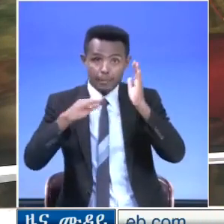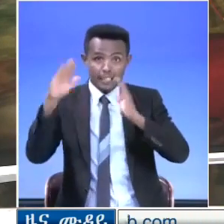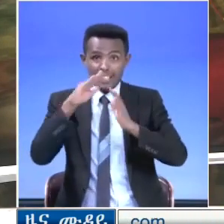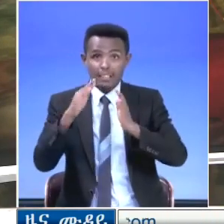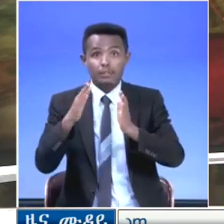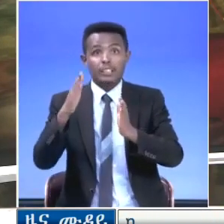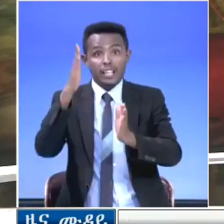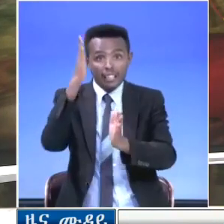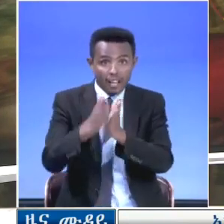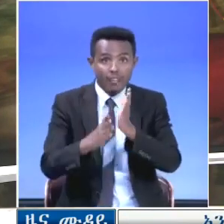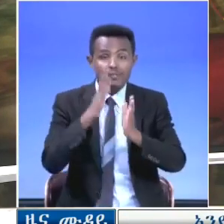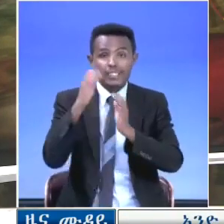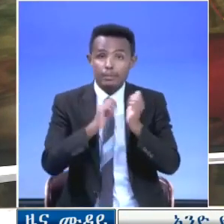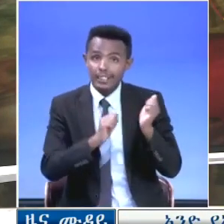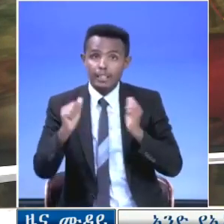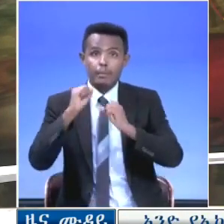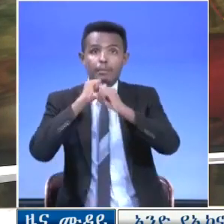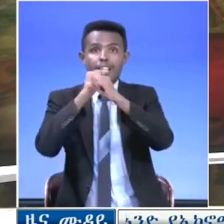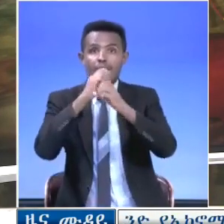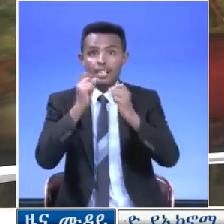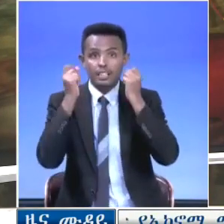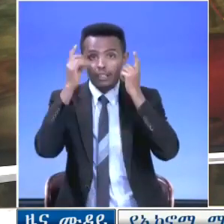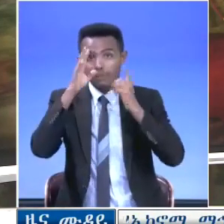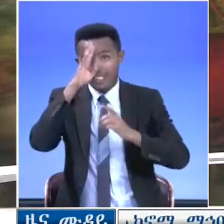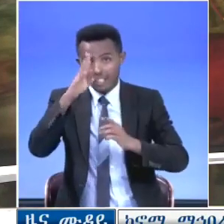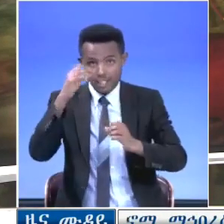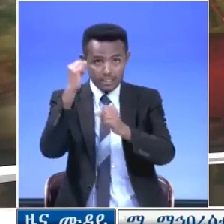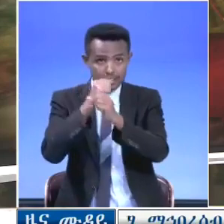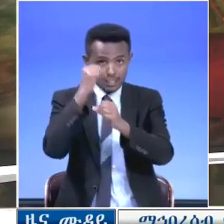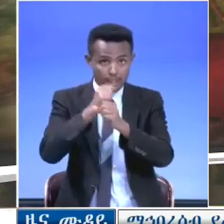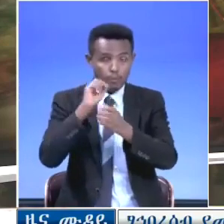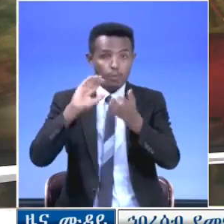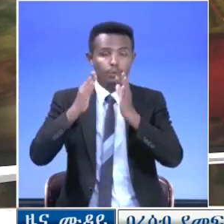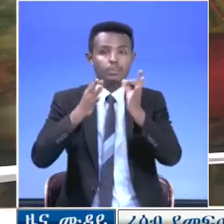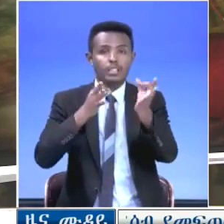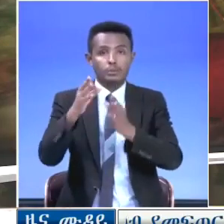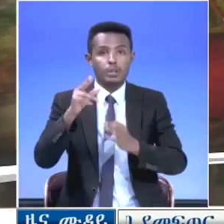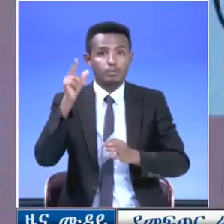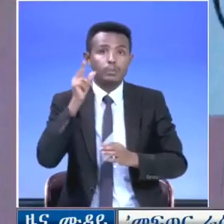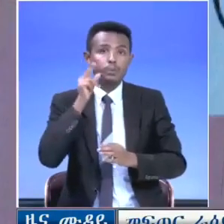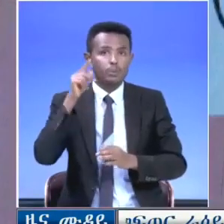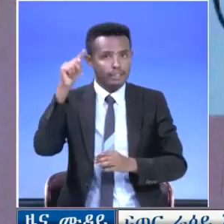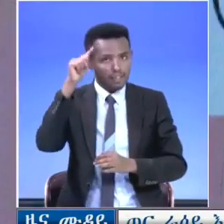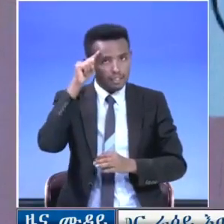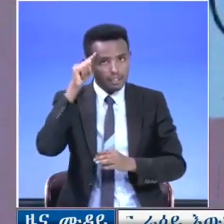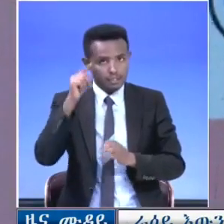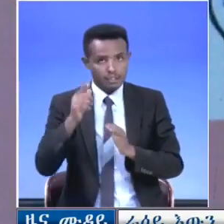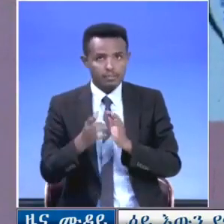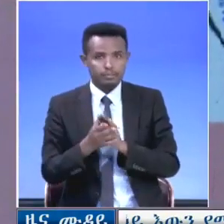ቅድመ መከላከልና ግንዛቤ ፈጠራ ላይ እየሰራ መሆኑን ተገልጿል። ብርቱካን ታዬ።